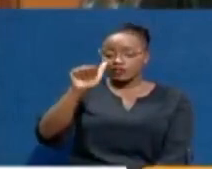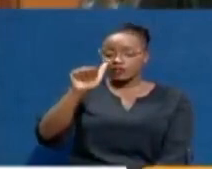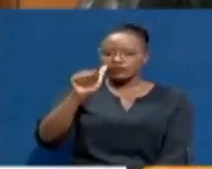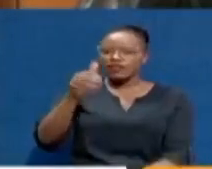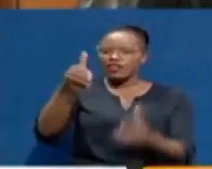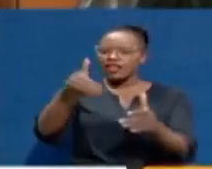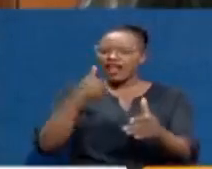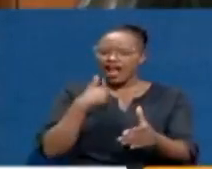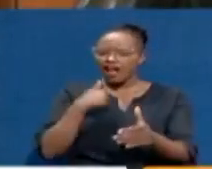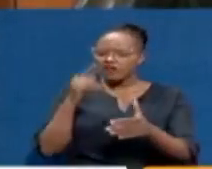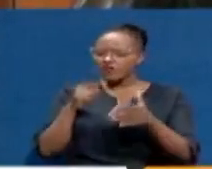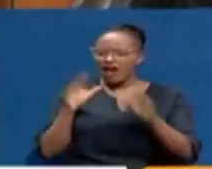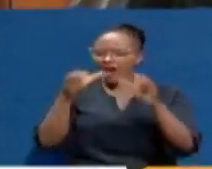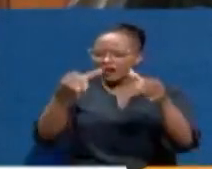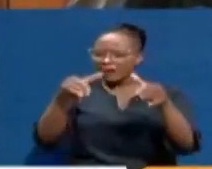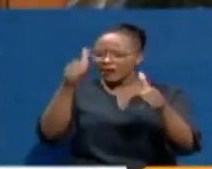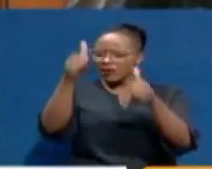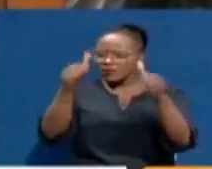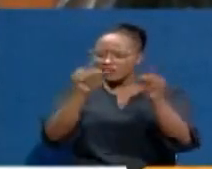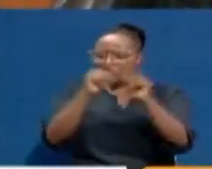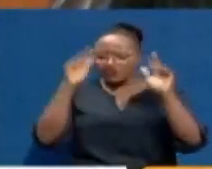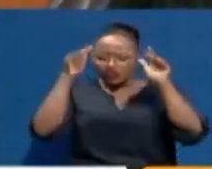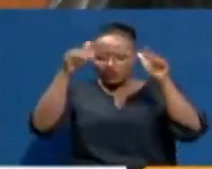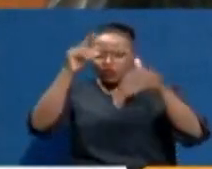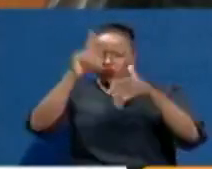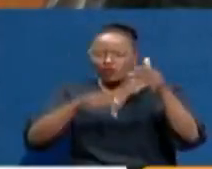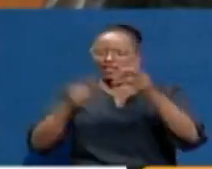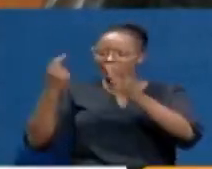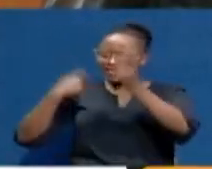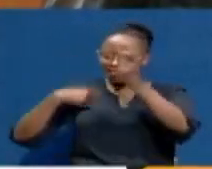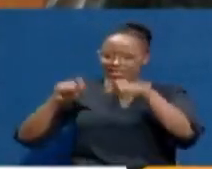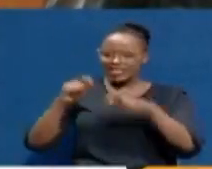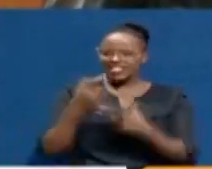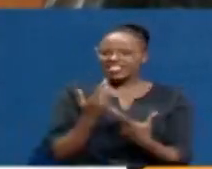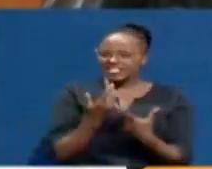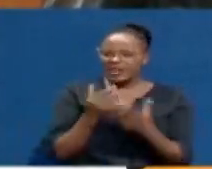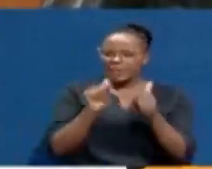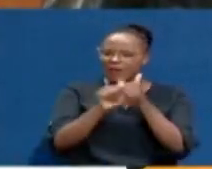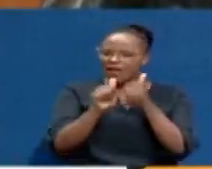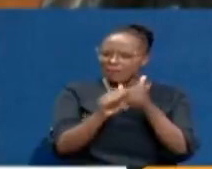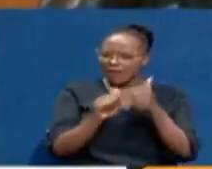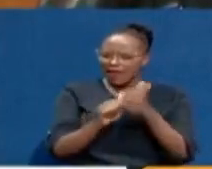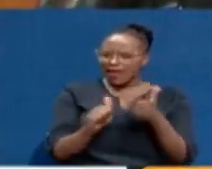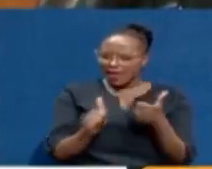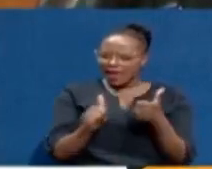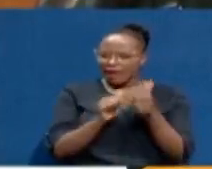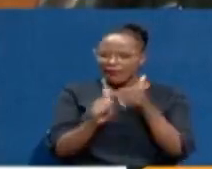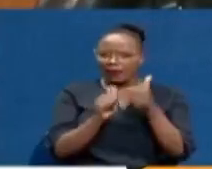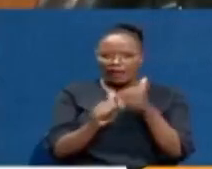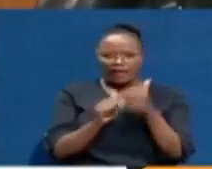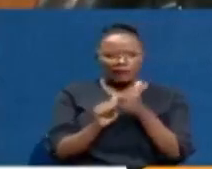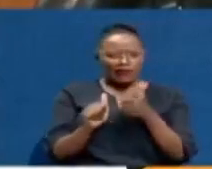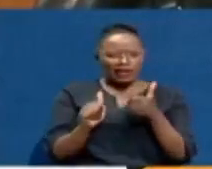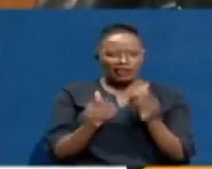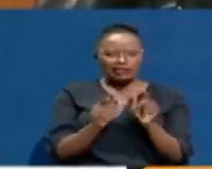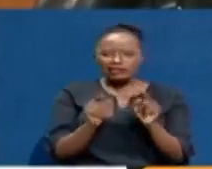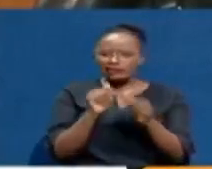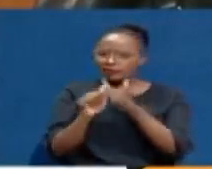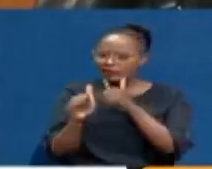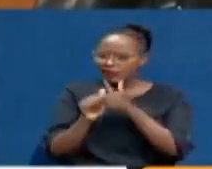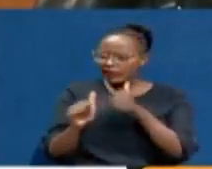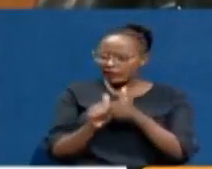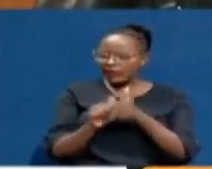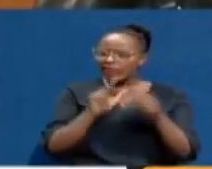But here a company which is specialized in cereals, in cereal dealers, in cereals